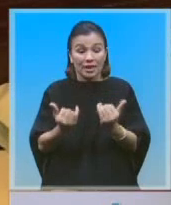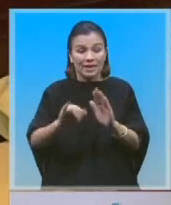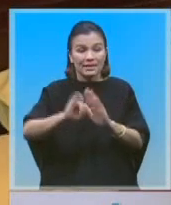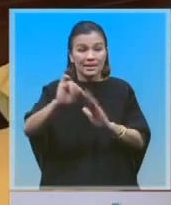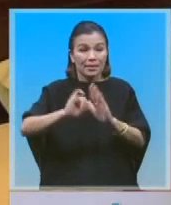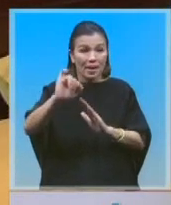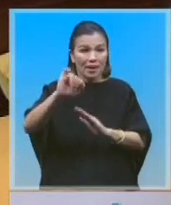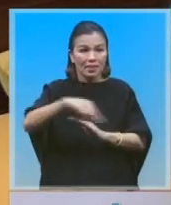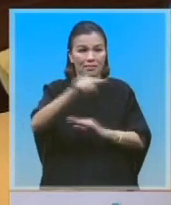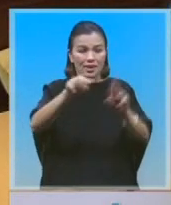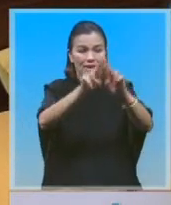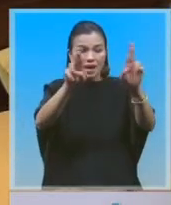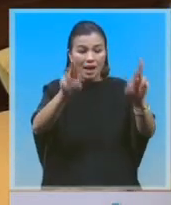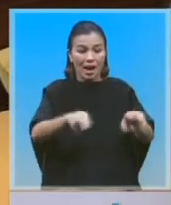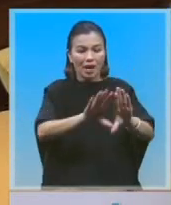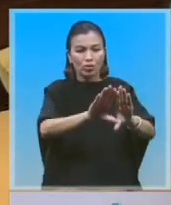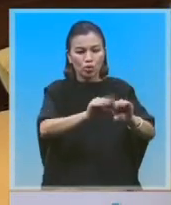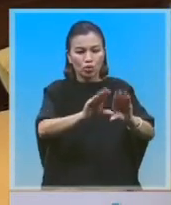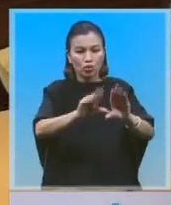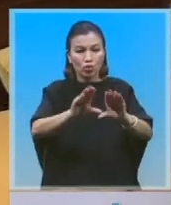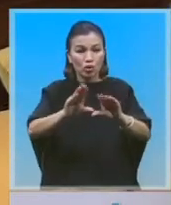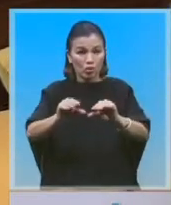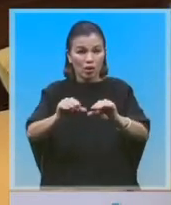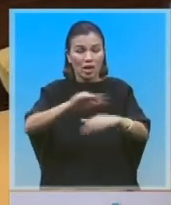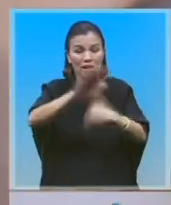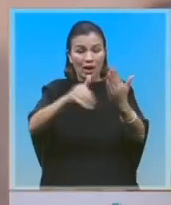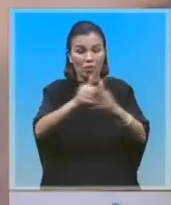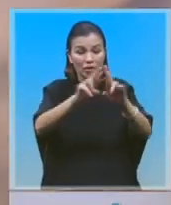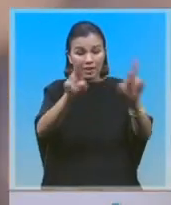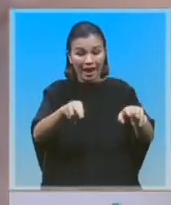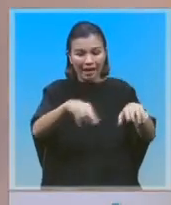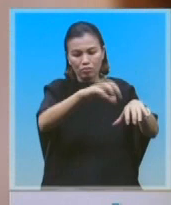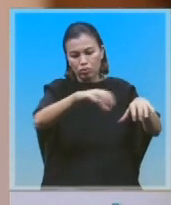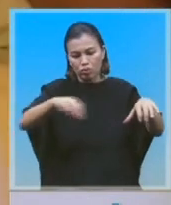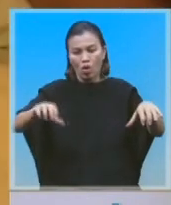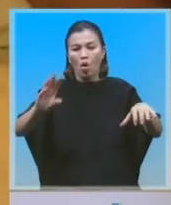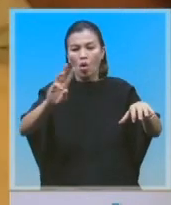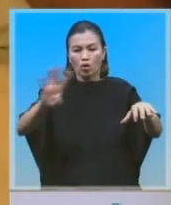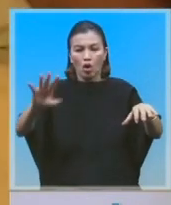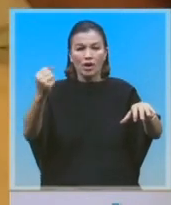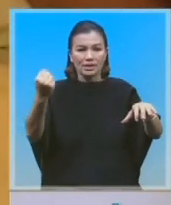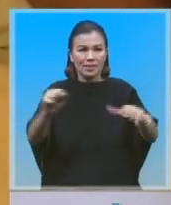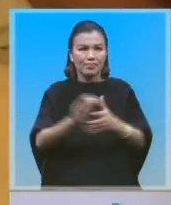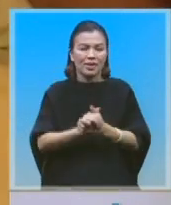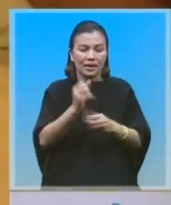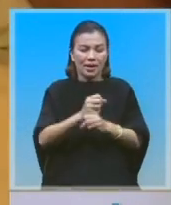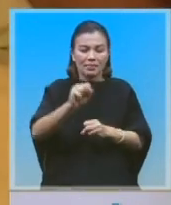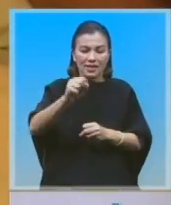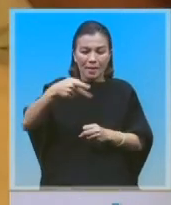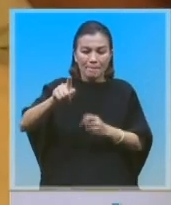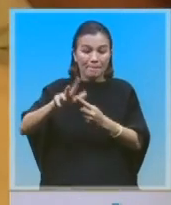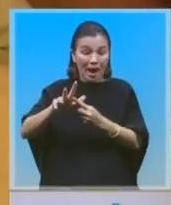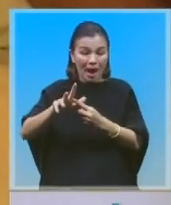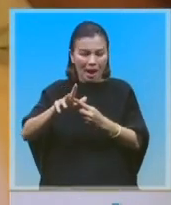านประกอบการนวดเพื่อสุขภาพมาขออนุญาตแล้วจำนวนทั้งสิ้น610แห่งสปาเพื่อสุขภาพอีกจำนวน65แห่ง